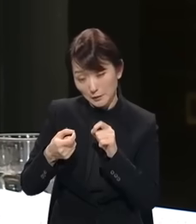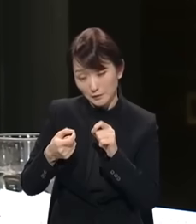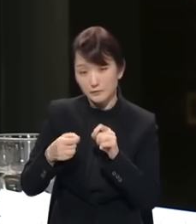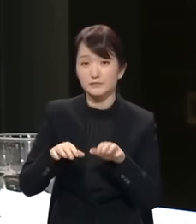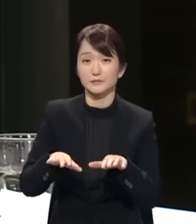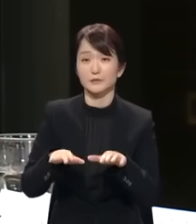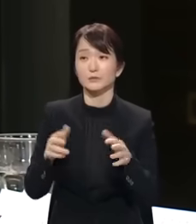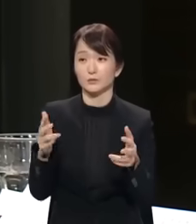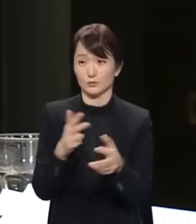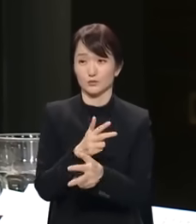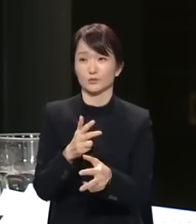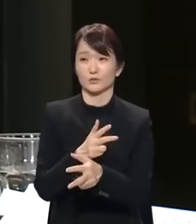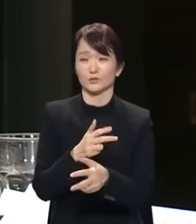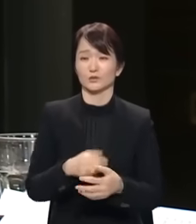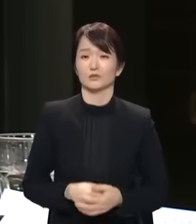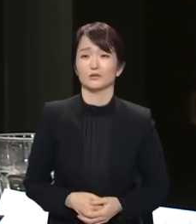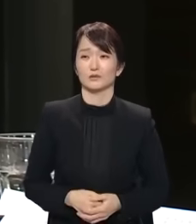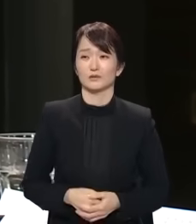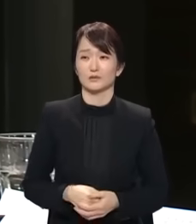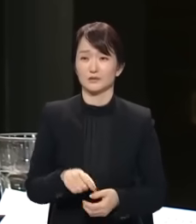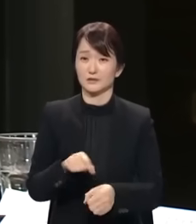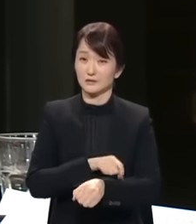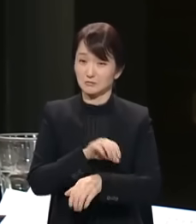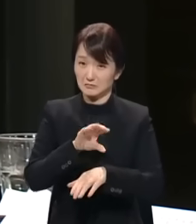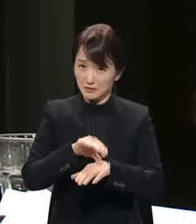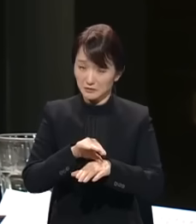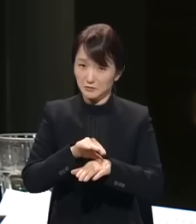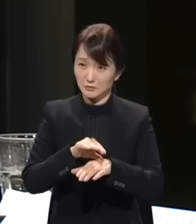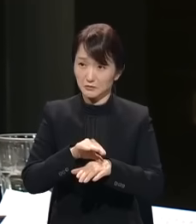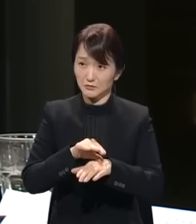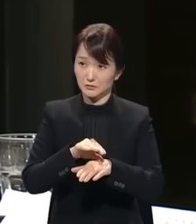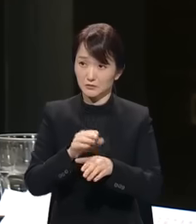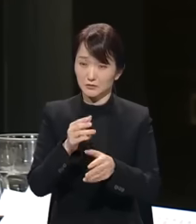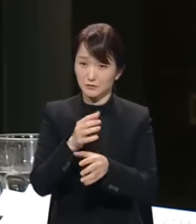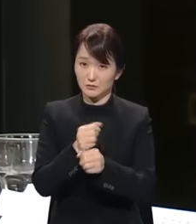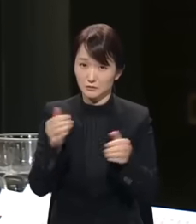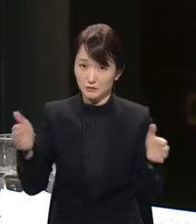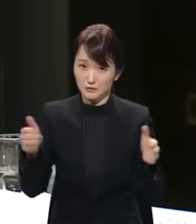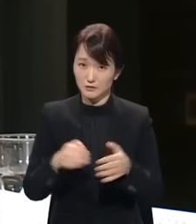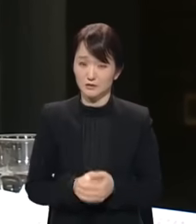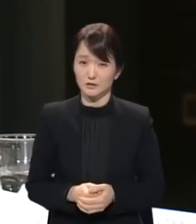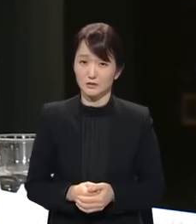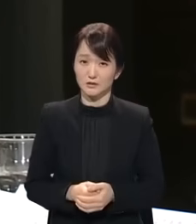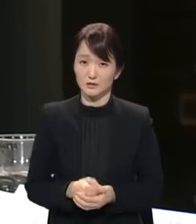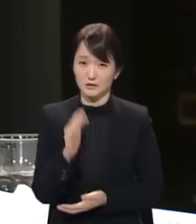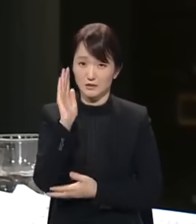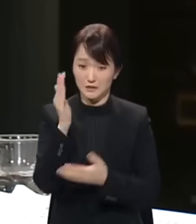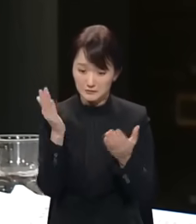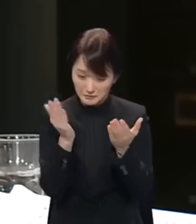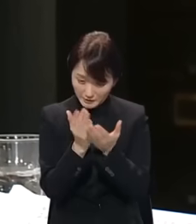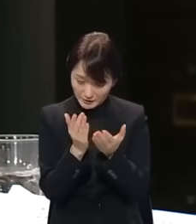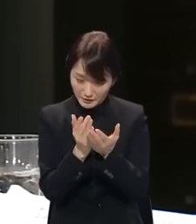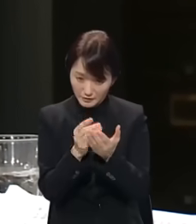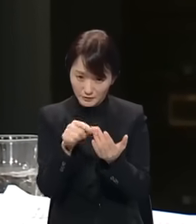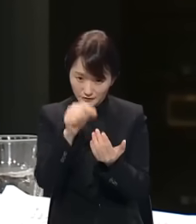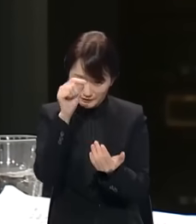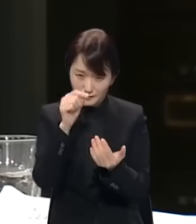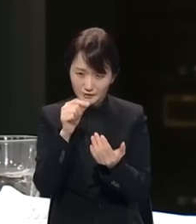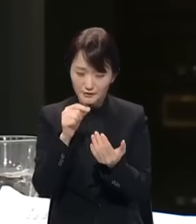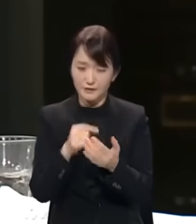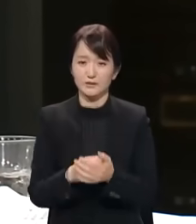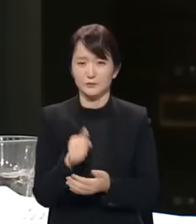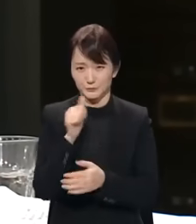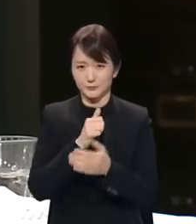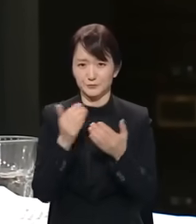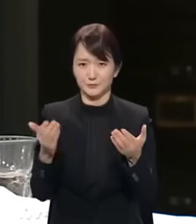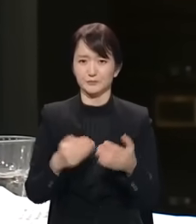이번 주간은 설 특집 주간으로 약간 좀 맞춤형 사연을 준비하고 있는데요. 아,